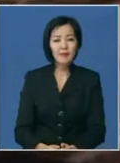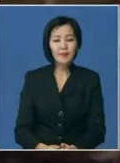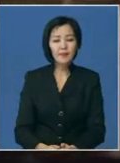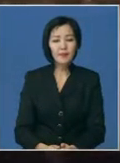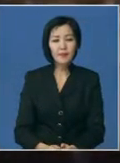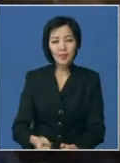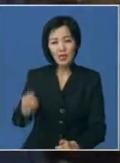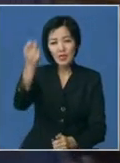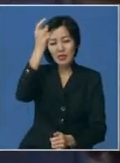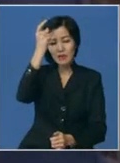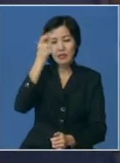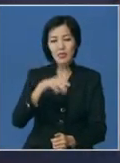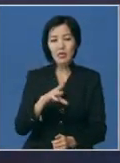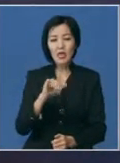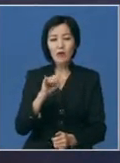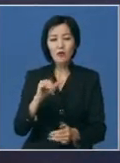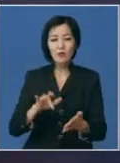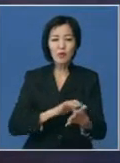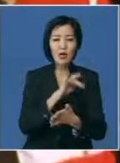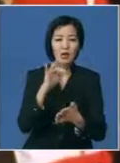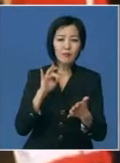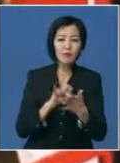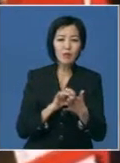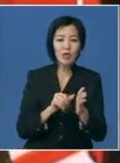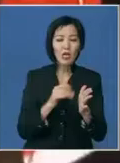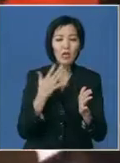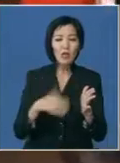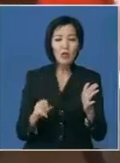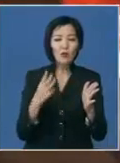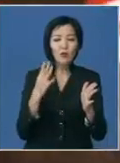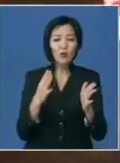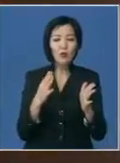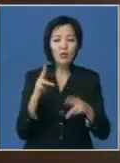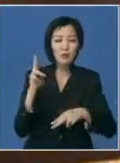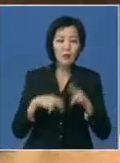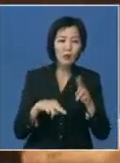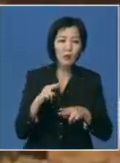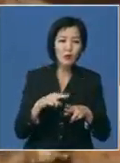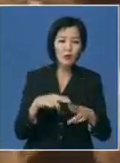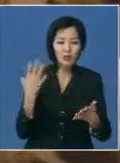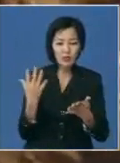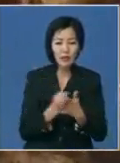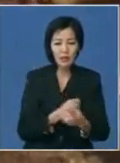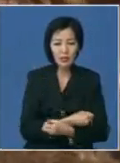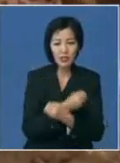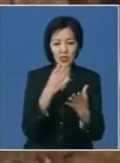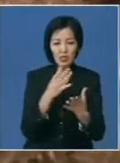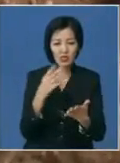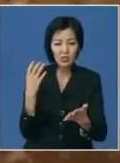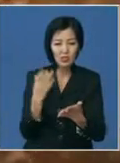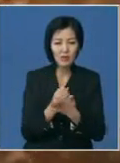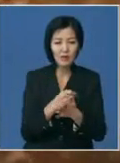Немістен Аугсбург қаласындағы 54 адам қауіпсіз аймаққа көшірілді. Оған құрылыс жұмыстар кезінде табылған жарылғыш зат себеп. Белгілі болғандай